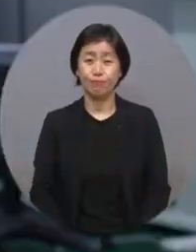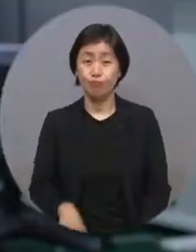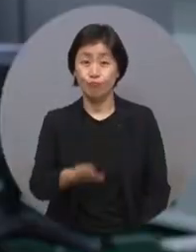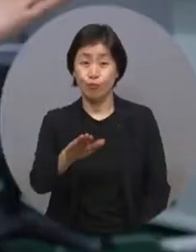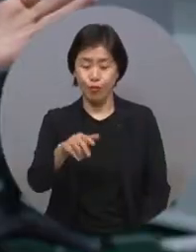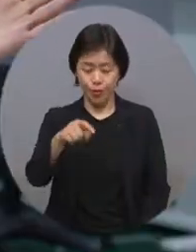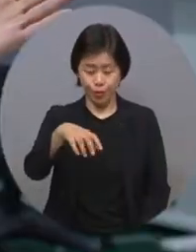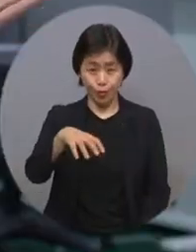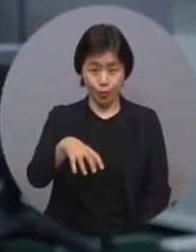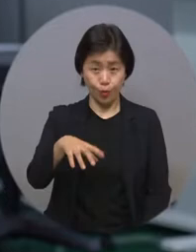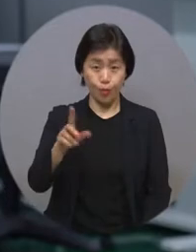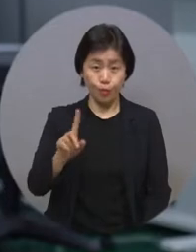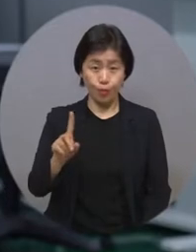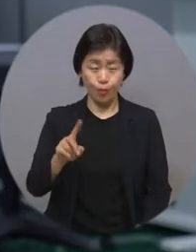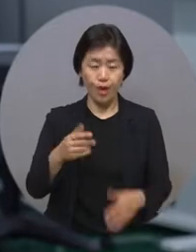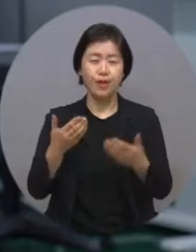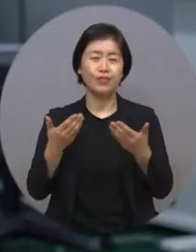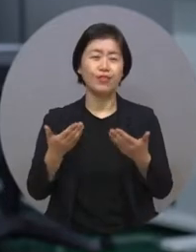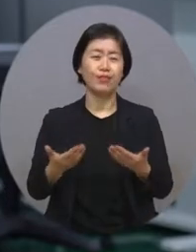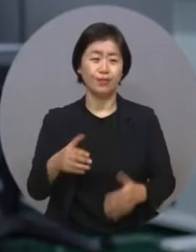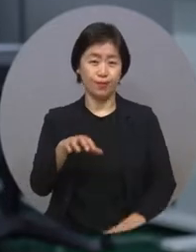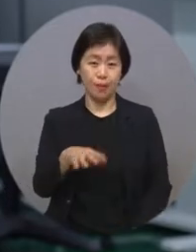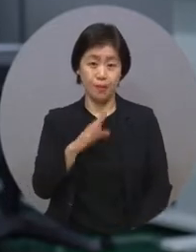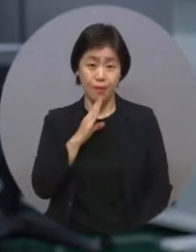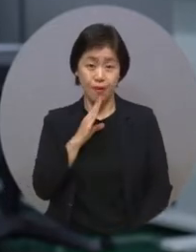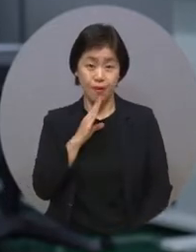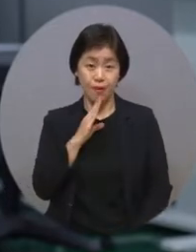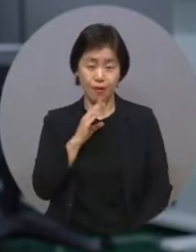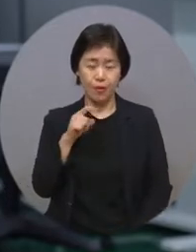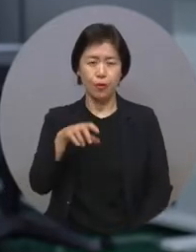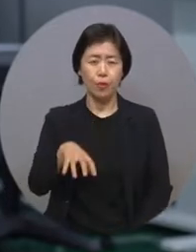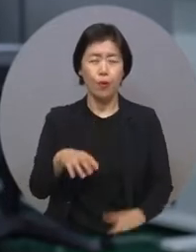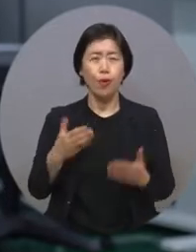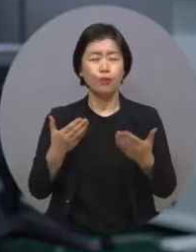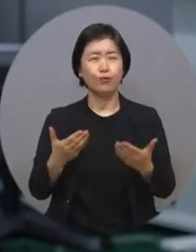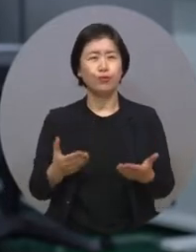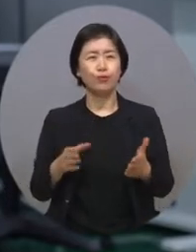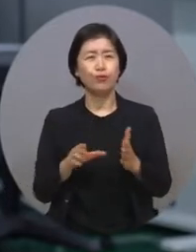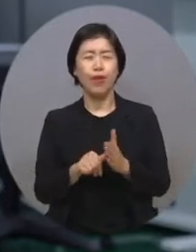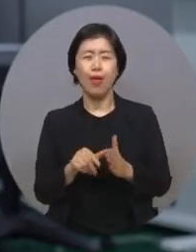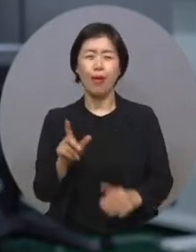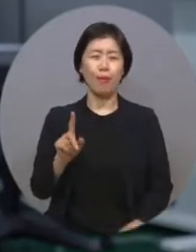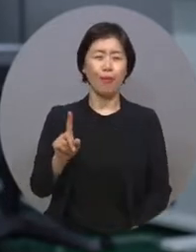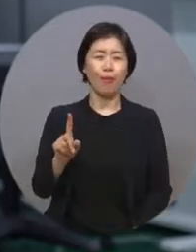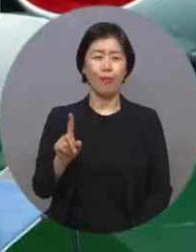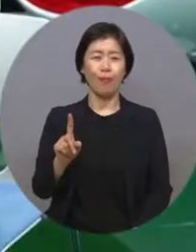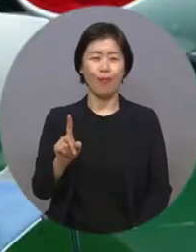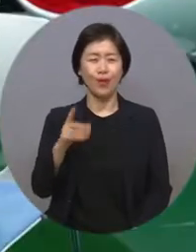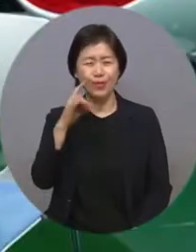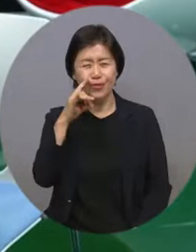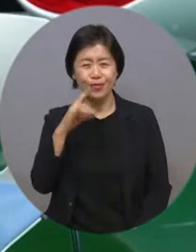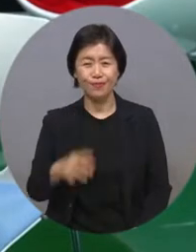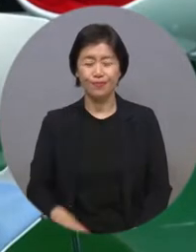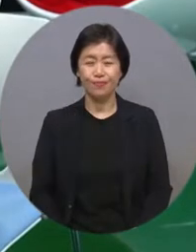그러면 지금 여기가 휴게 공간인데 여기서 이제 주로 어떻게 쉬고 계시는지.